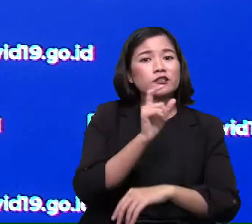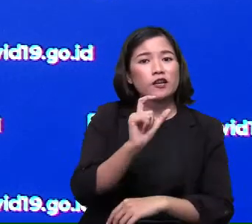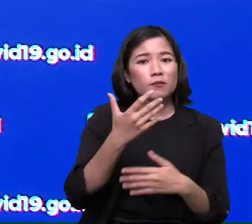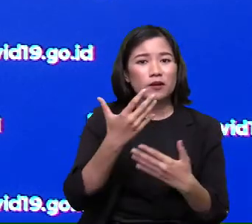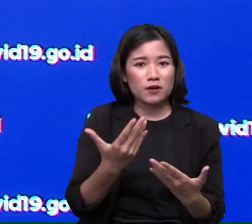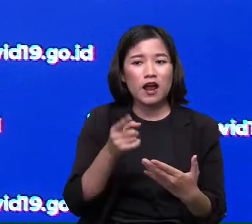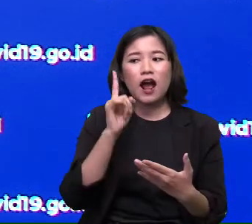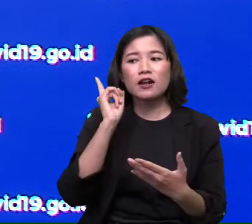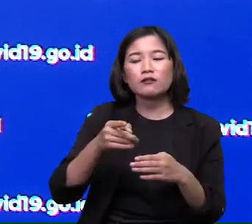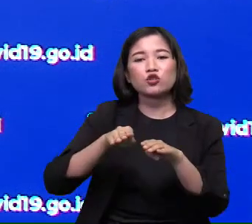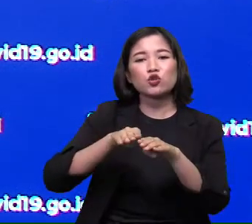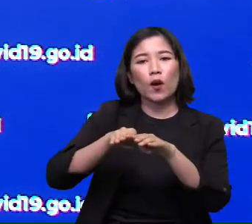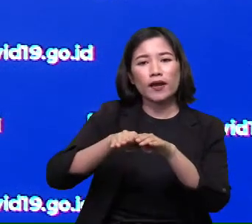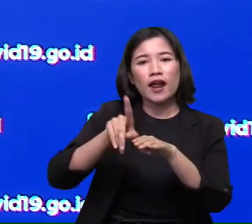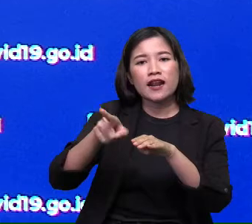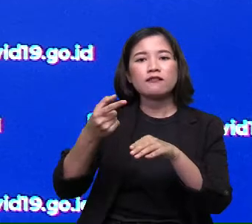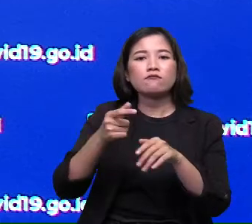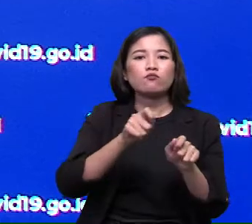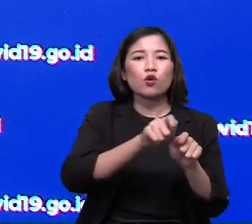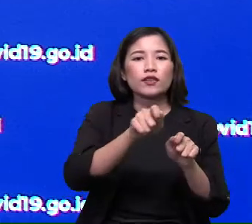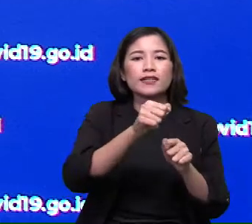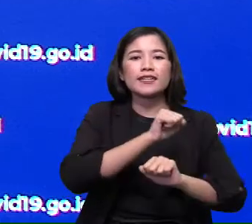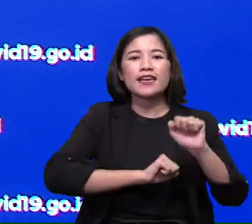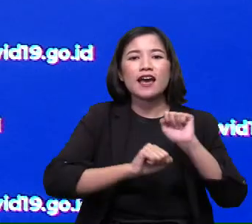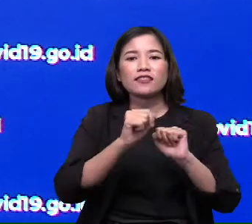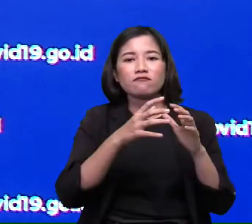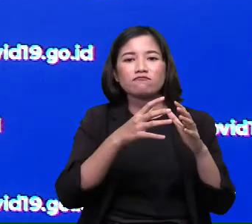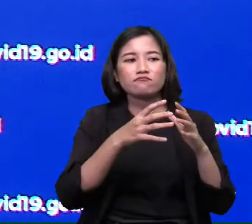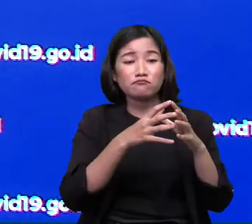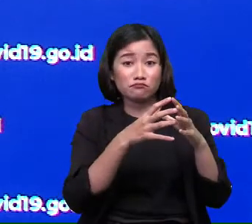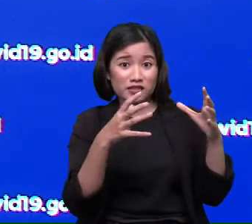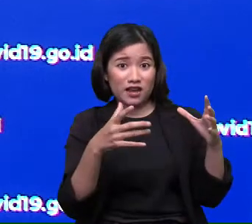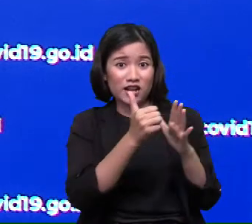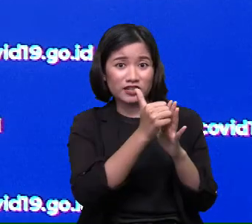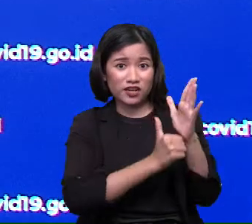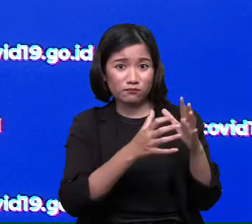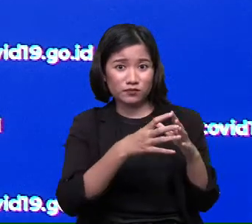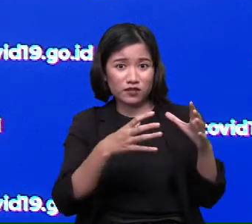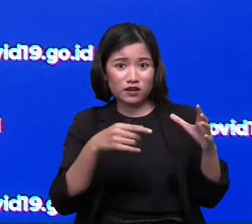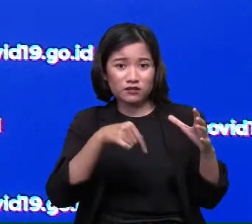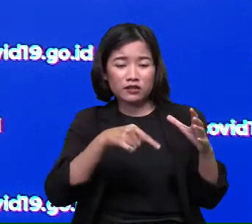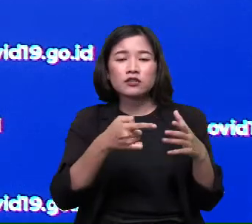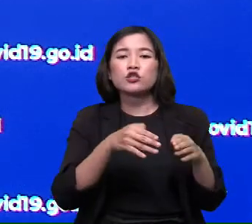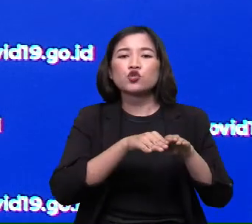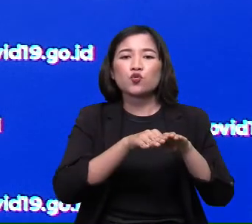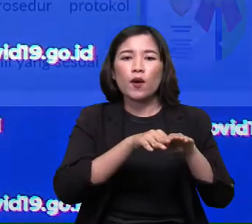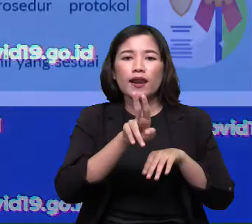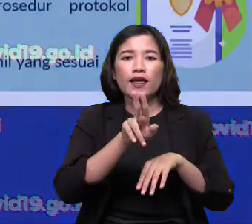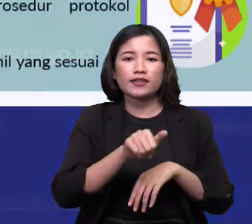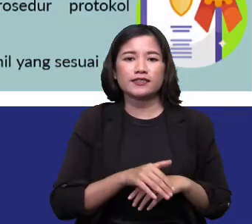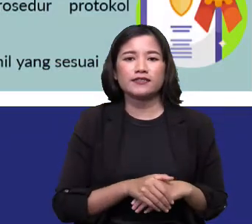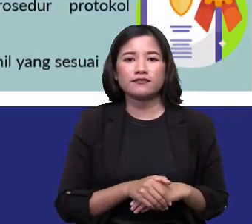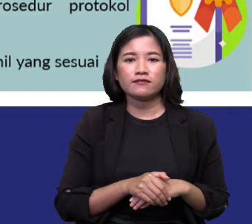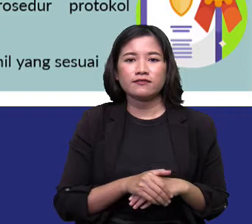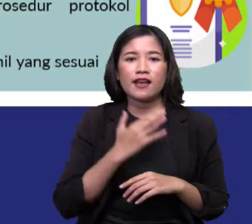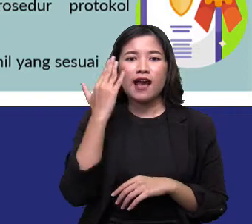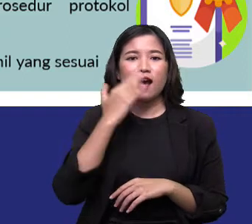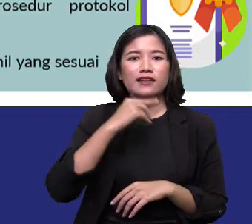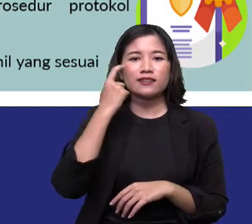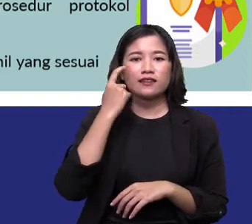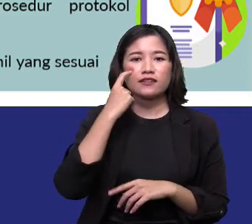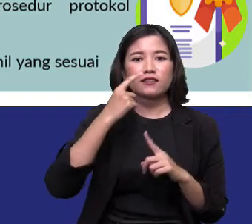melakukan penyesuaian pengaturan kegiatan berskala besar di masa pandemic office 19 per Selasa tanggal